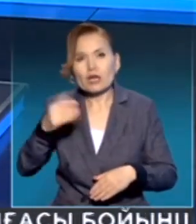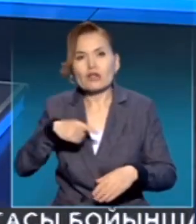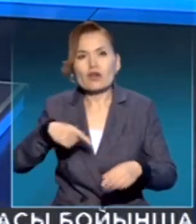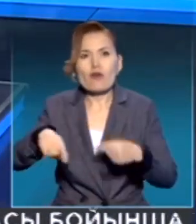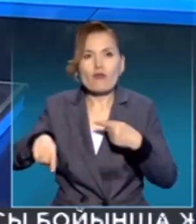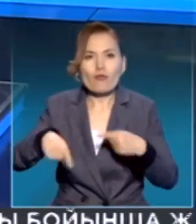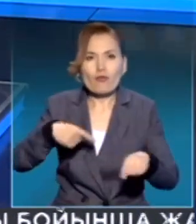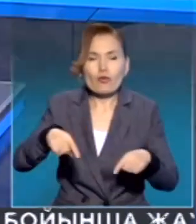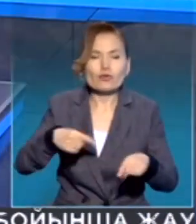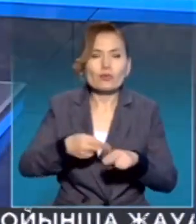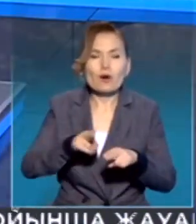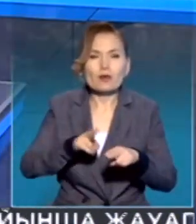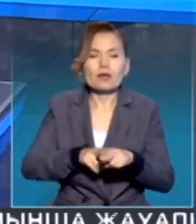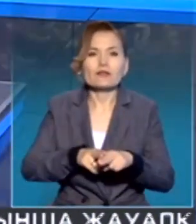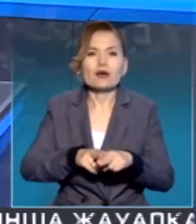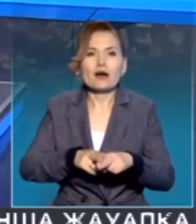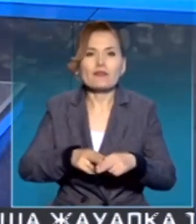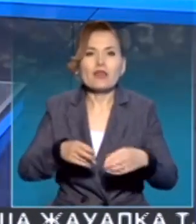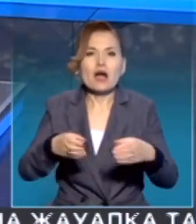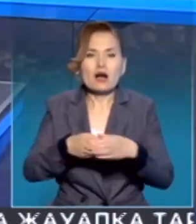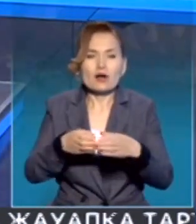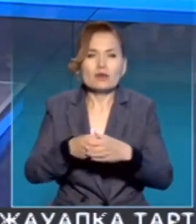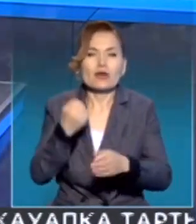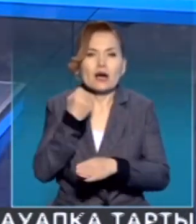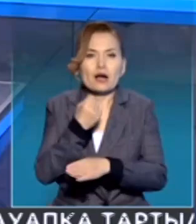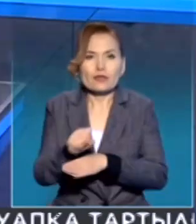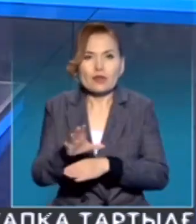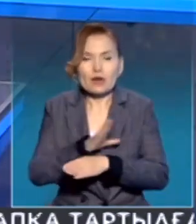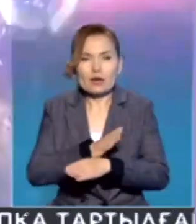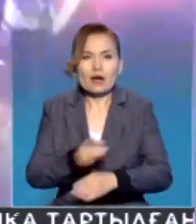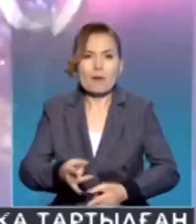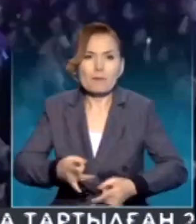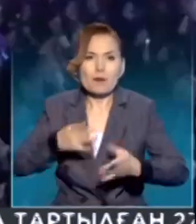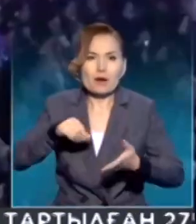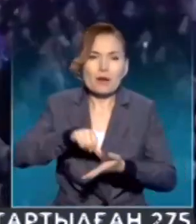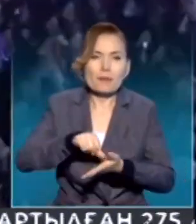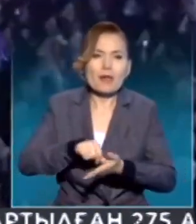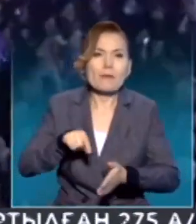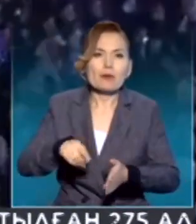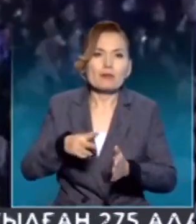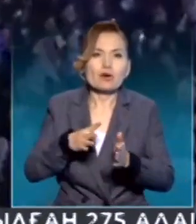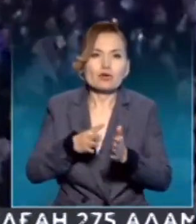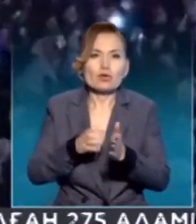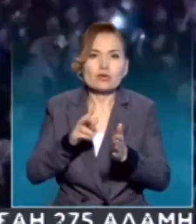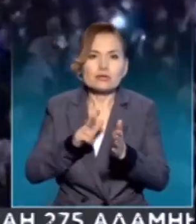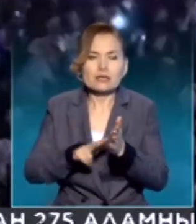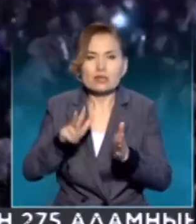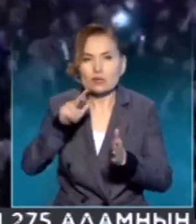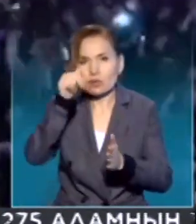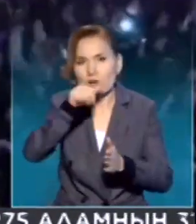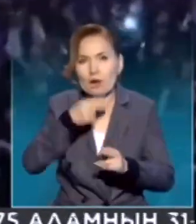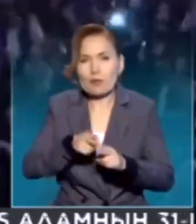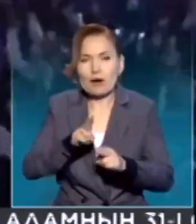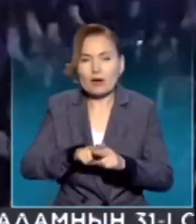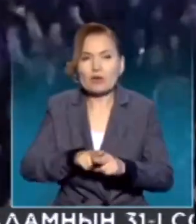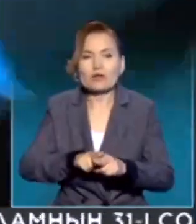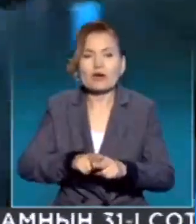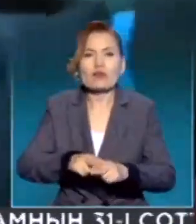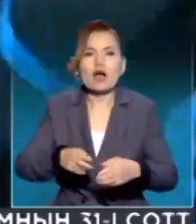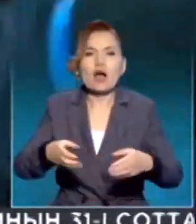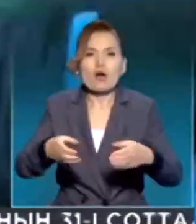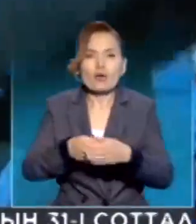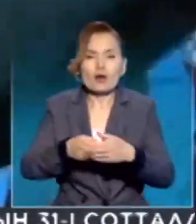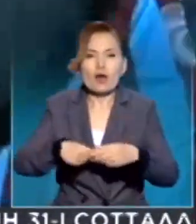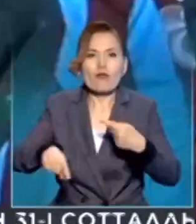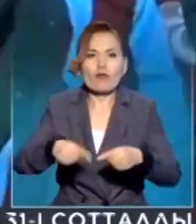сүйікті команданың жеңісін тойлады. Түркия Суперлигасында 84-ші жылдан бері алғаш рет Трабзонспор клубы чемпион атағын